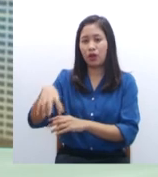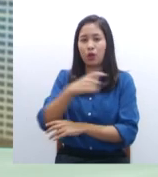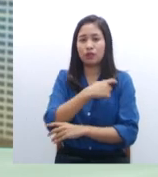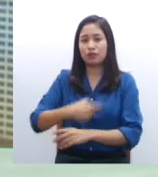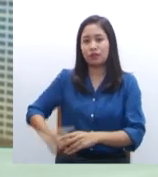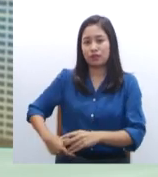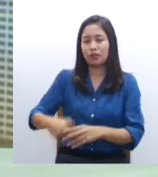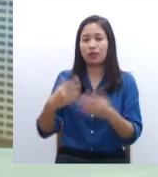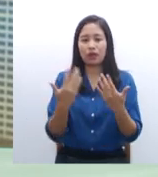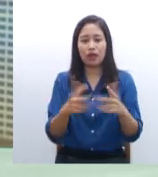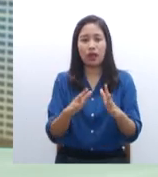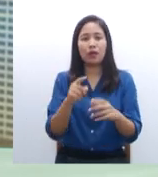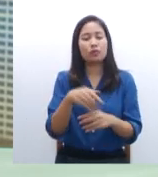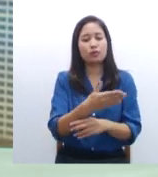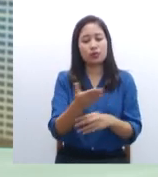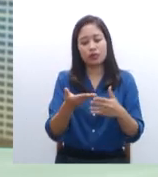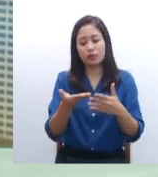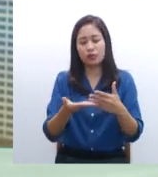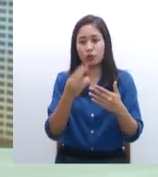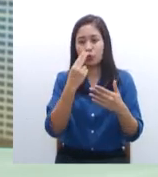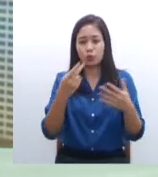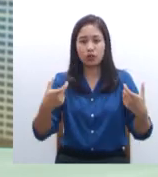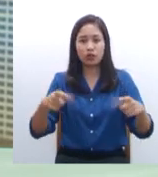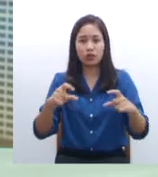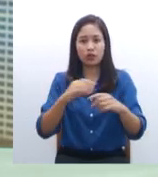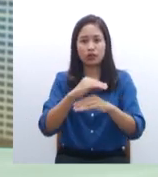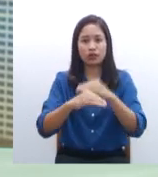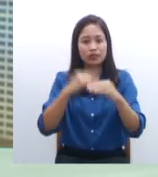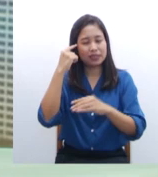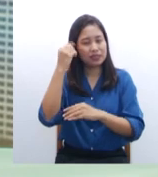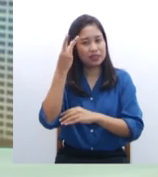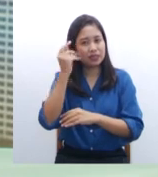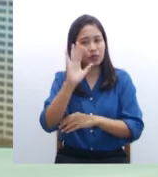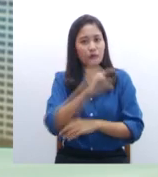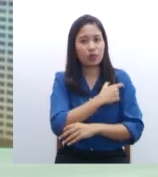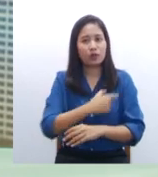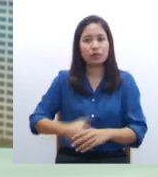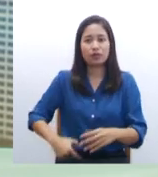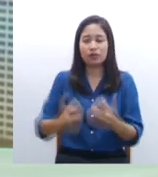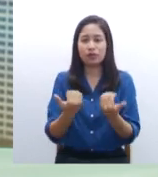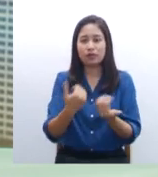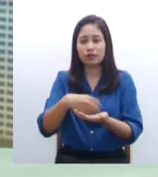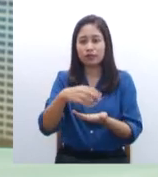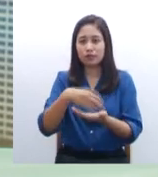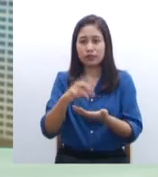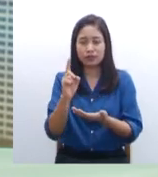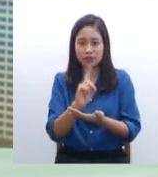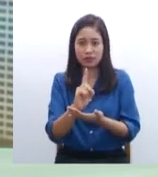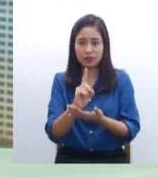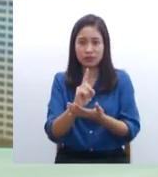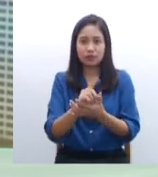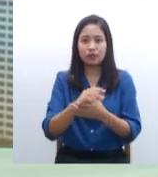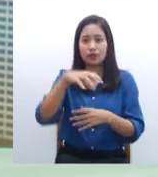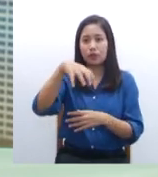ลังจากนั้นนะคะท่านจะได้รับชมวิทยาโครงการอันเนื่องมาจากพระราชดำริค่ะวันนี้นะคะเราขอนำเสนอในชื่อตอนศูนย์